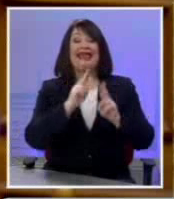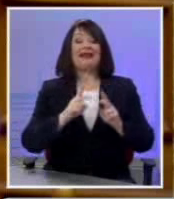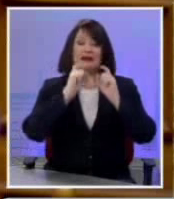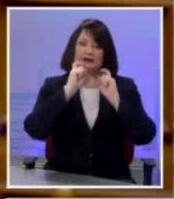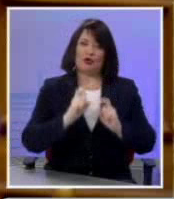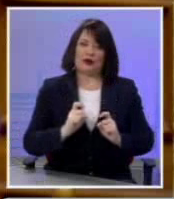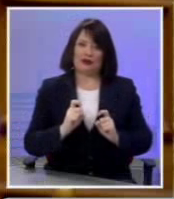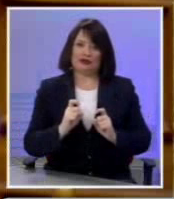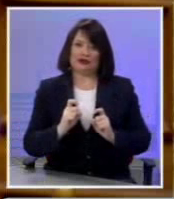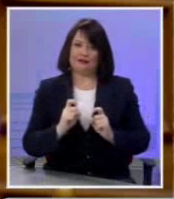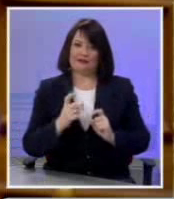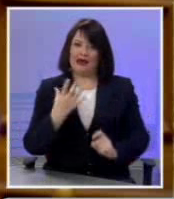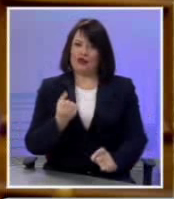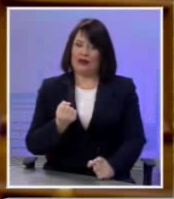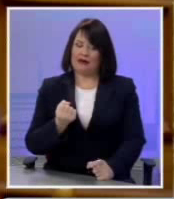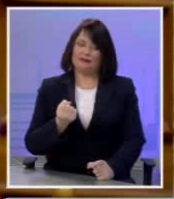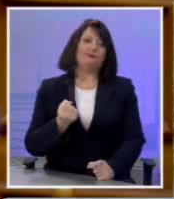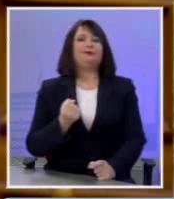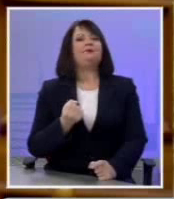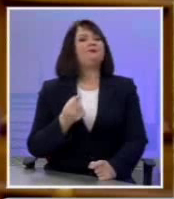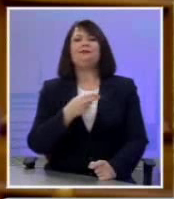υποχρέωση, και σε ό,τι αφορά